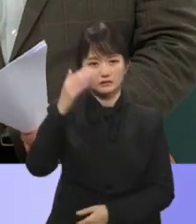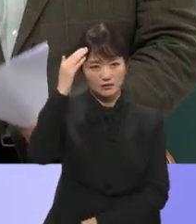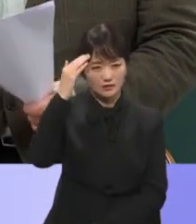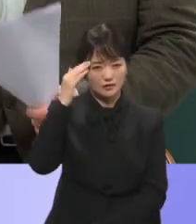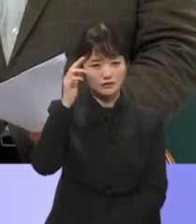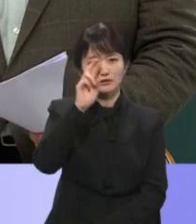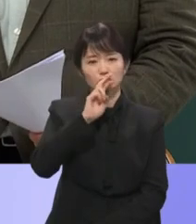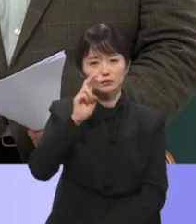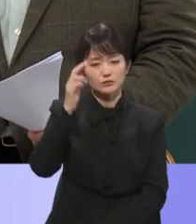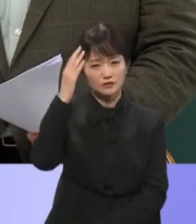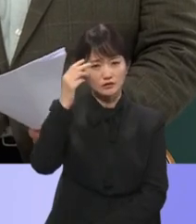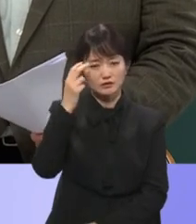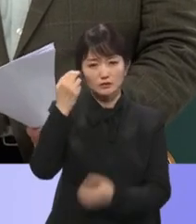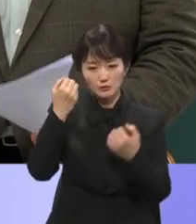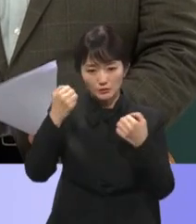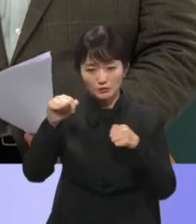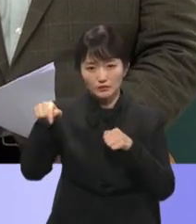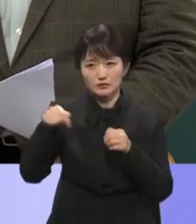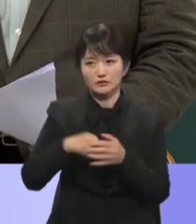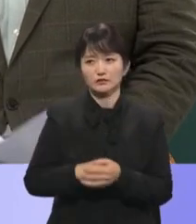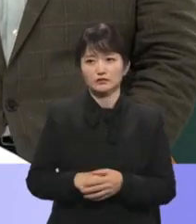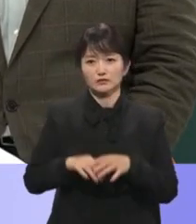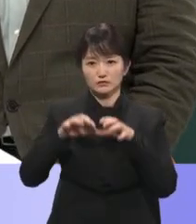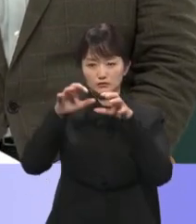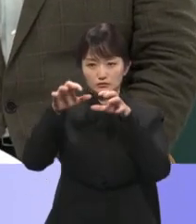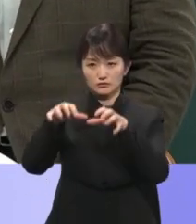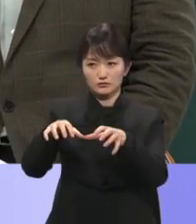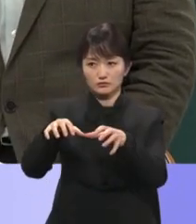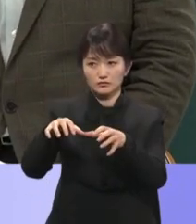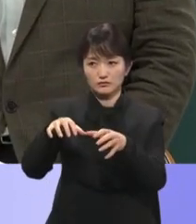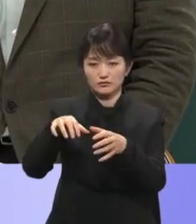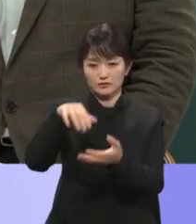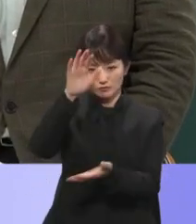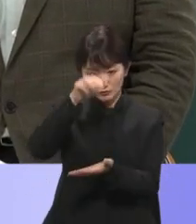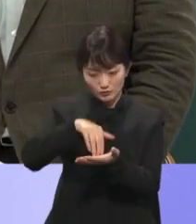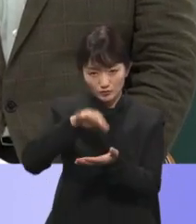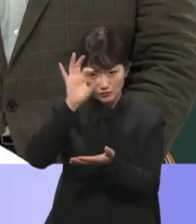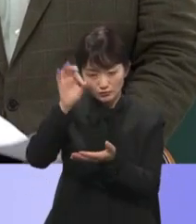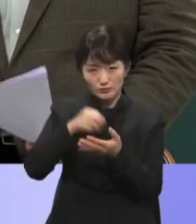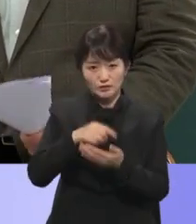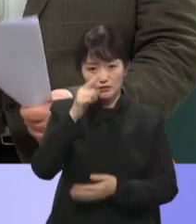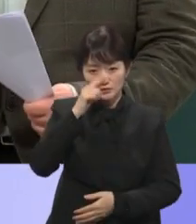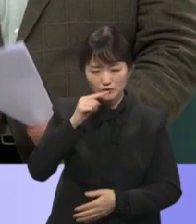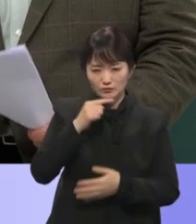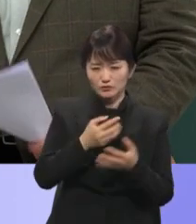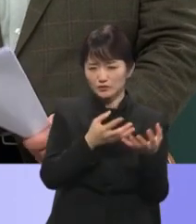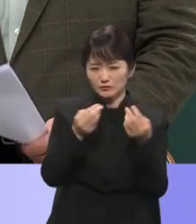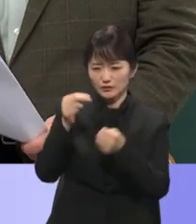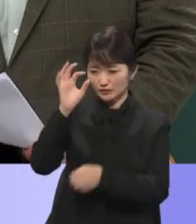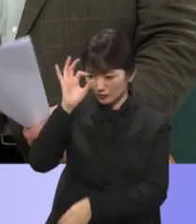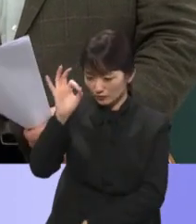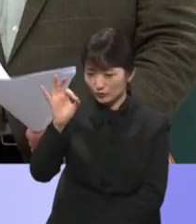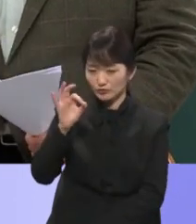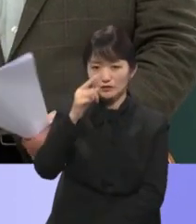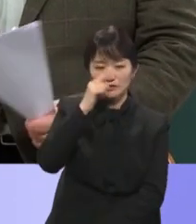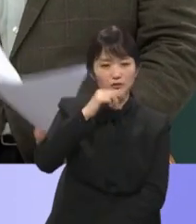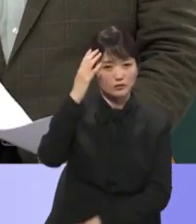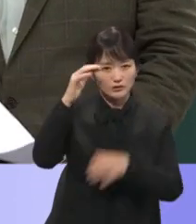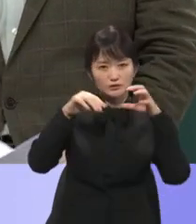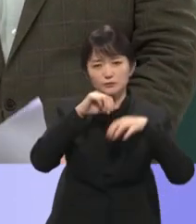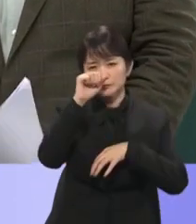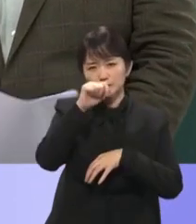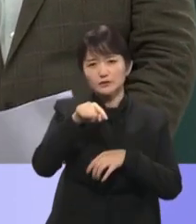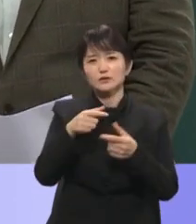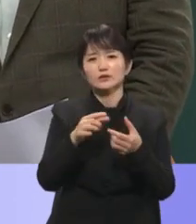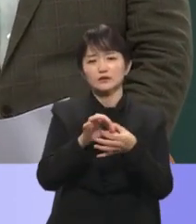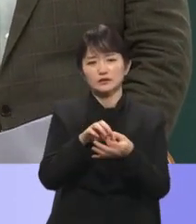있잖아요 케팝 콘텐츠를 국가별로 통계를 보면 태국이 상당히 많이 봐요 그만큼이나 이제 태국이 우리나라를 좀 좋아하는데이 부분에서 좀 문제도